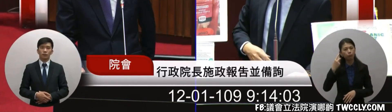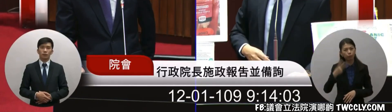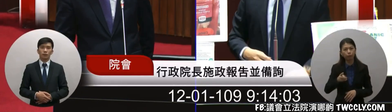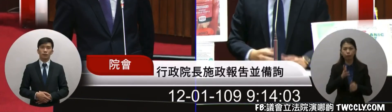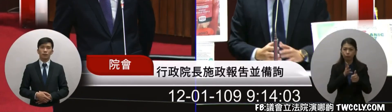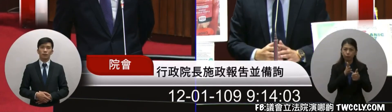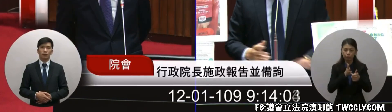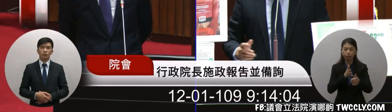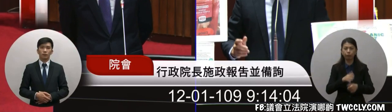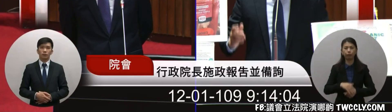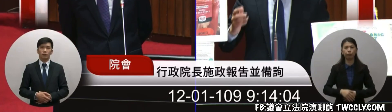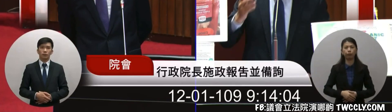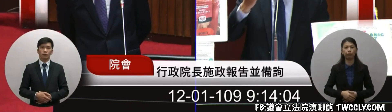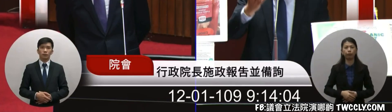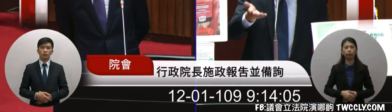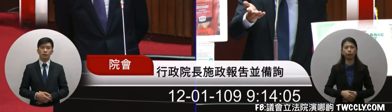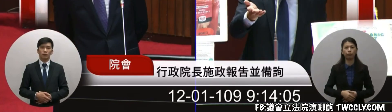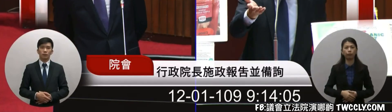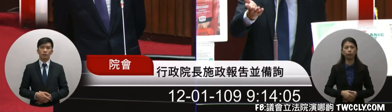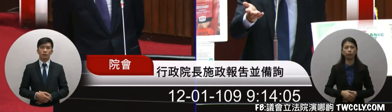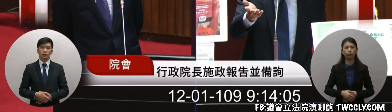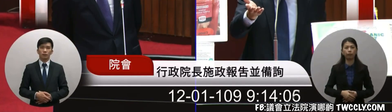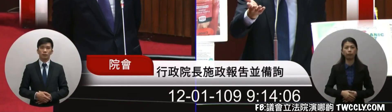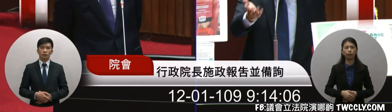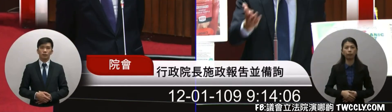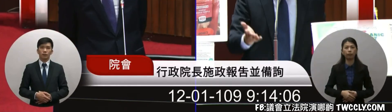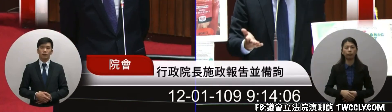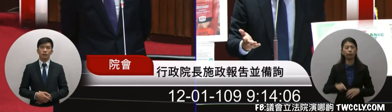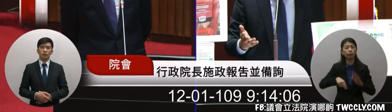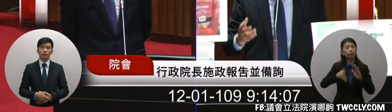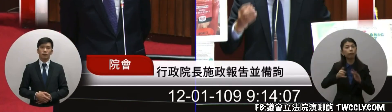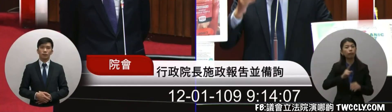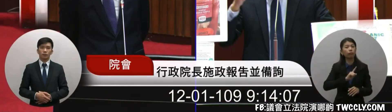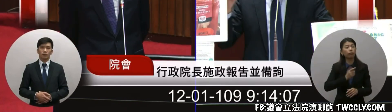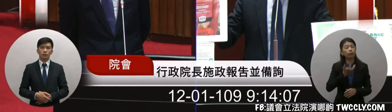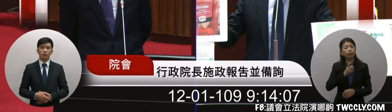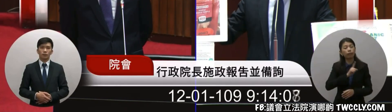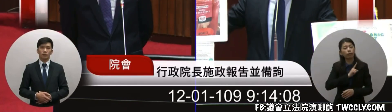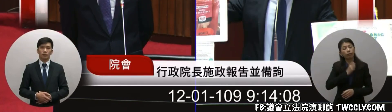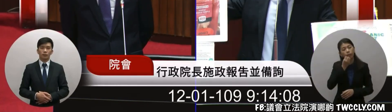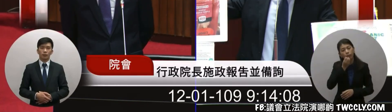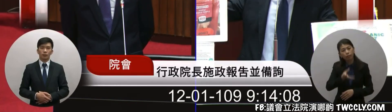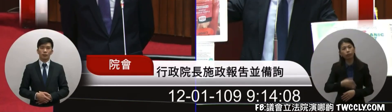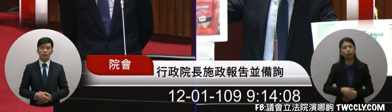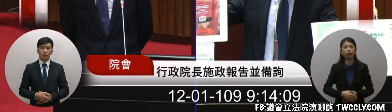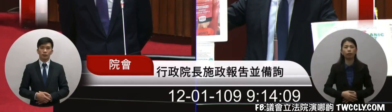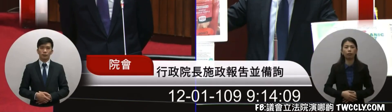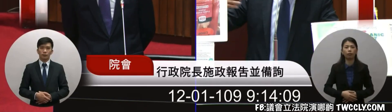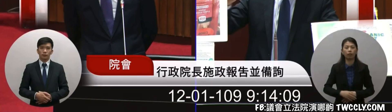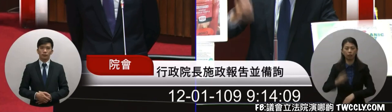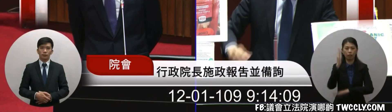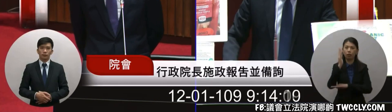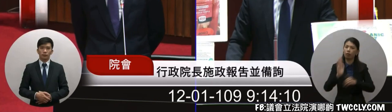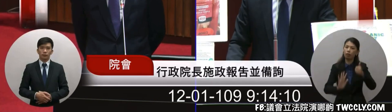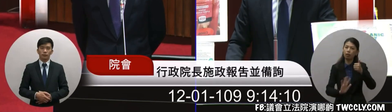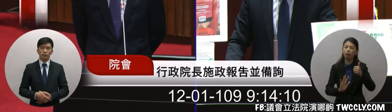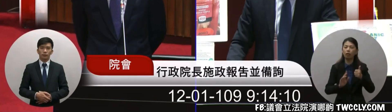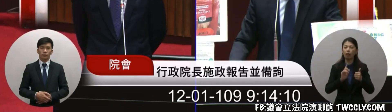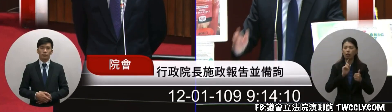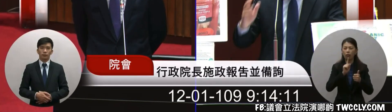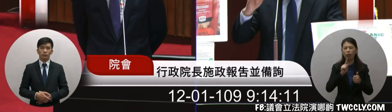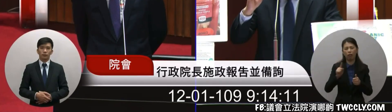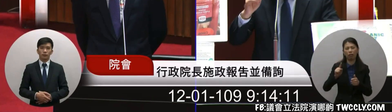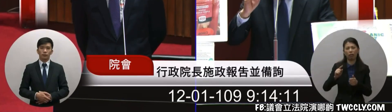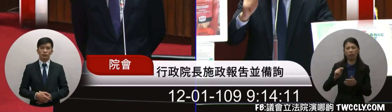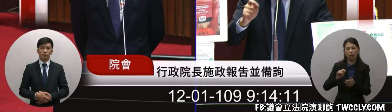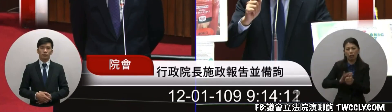哈，就是说，当然这个就是刚刚还是回应刚才院长你自己讲，没错啦，我们那个政委是说这样子会贸易障碍，